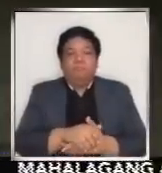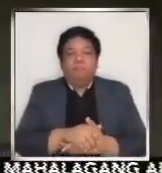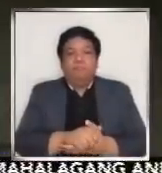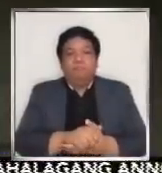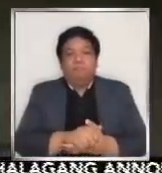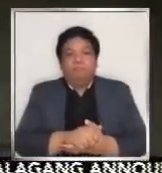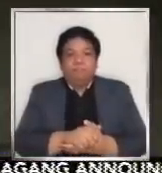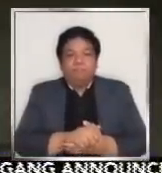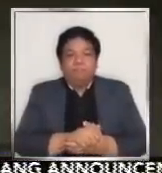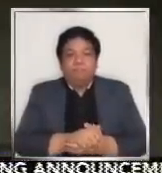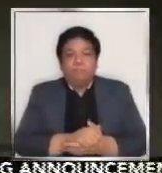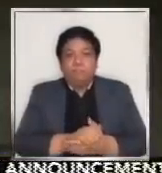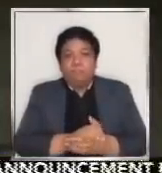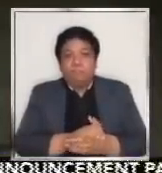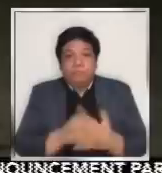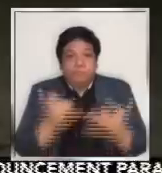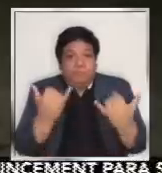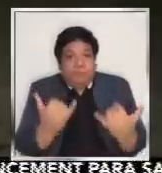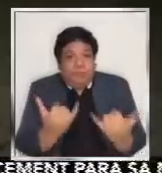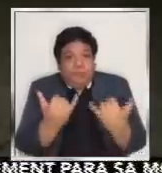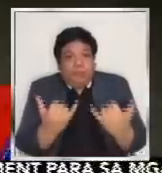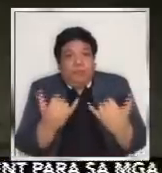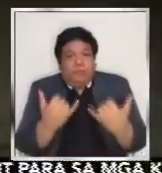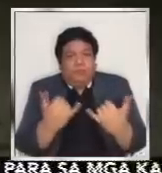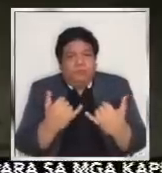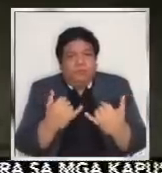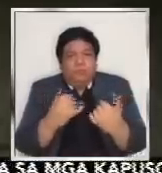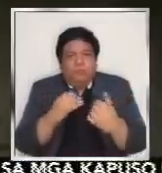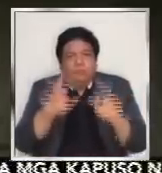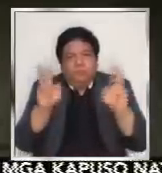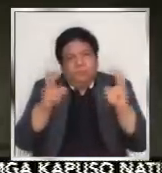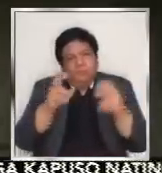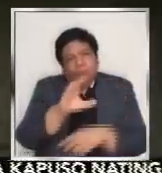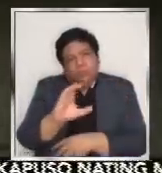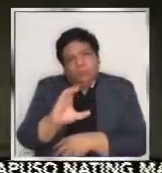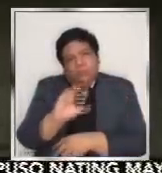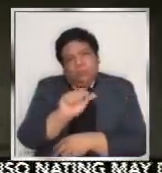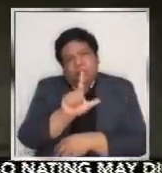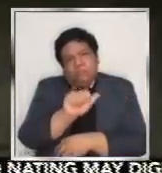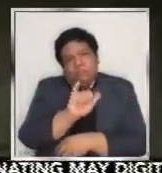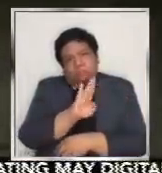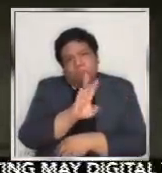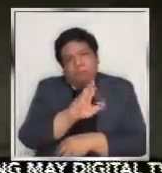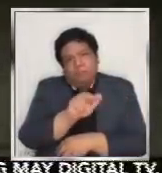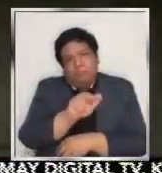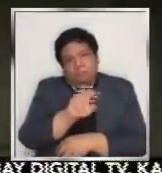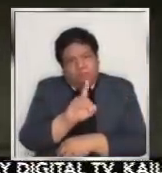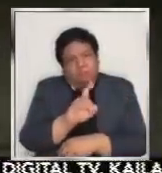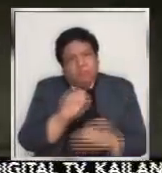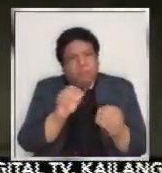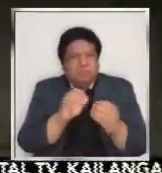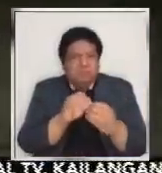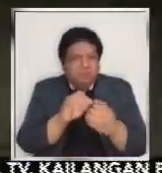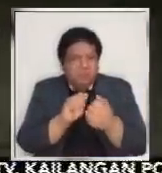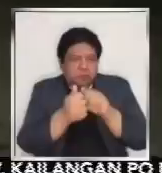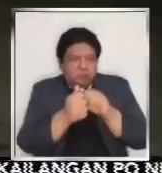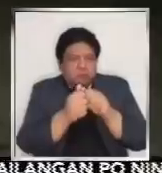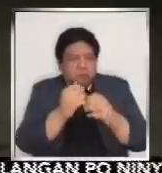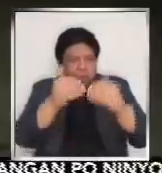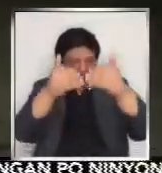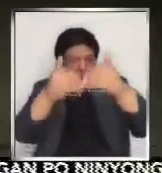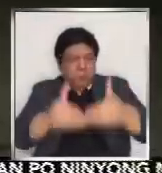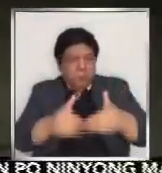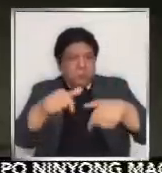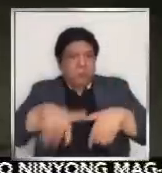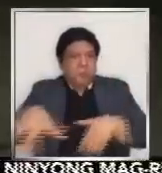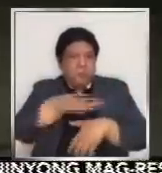Jessica, nasa ilalim na nga ng calibrated lockdown ang kalahati ng Barangay Baclaran dito sa Parañaque City. At imbis na yung naunang